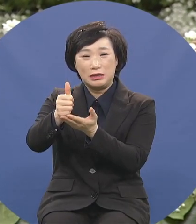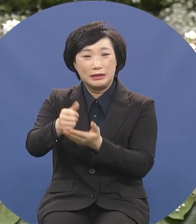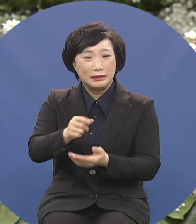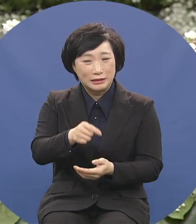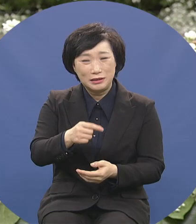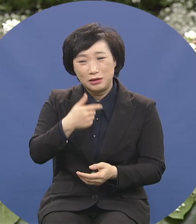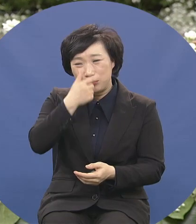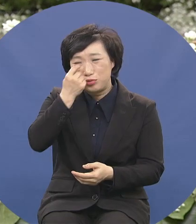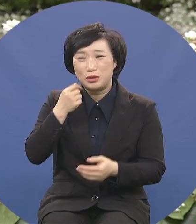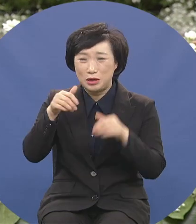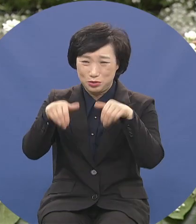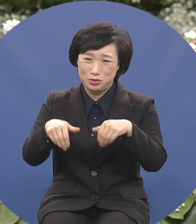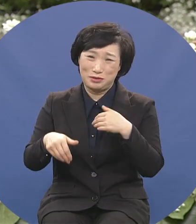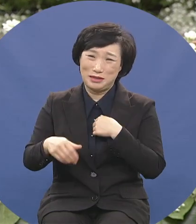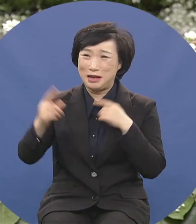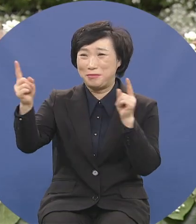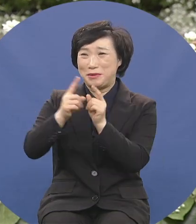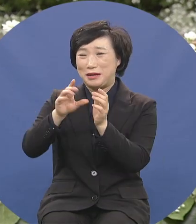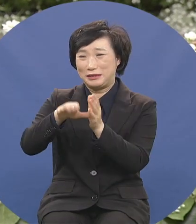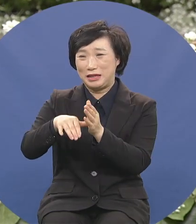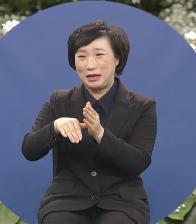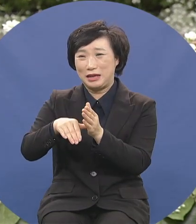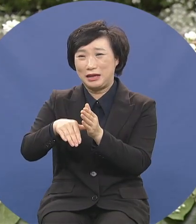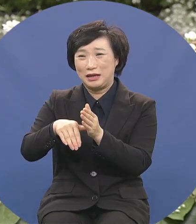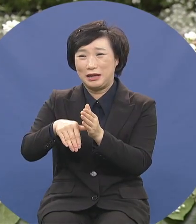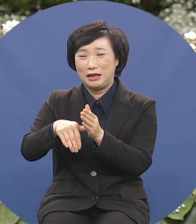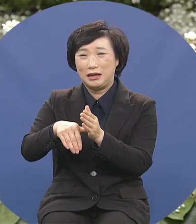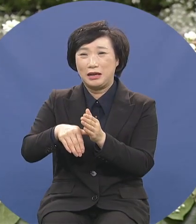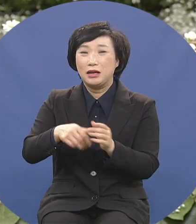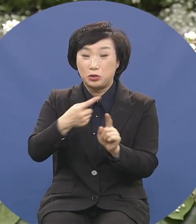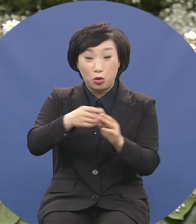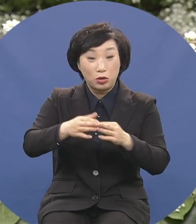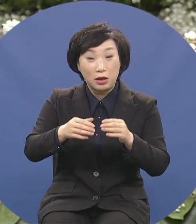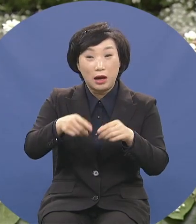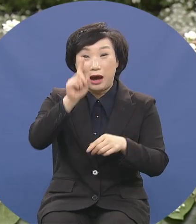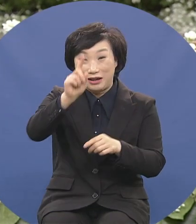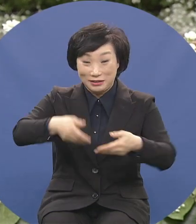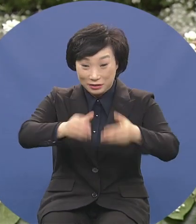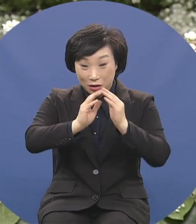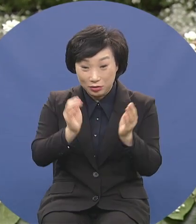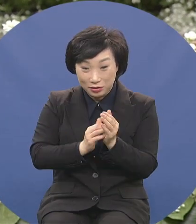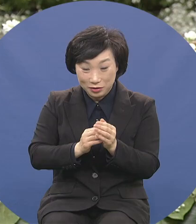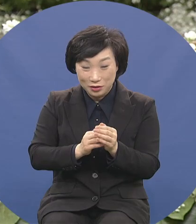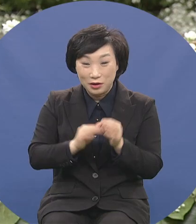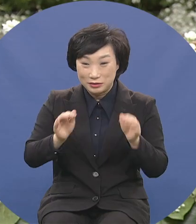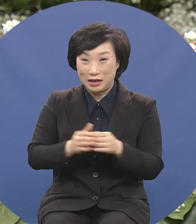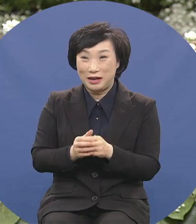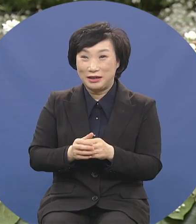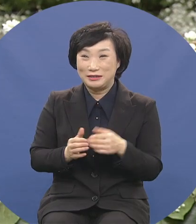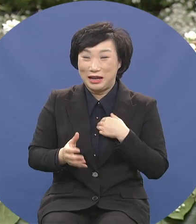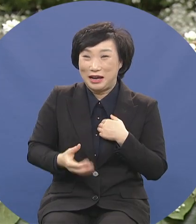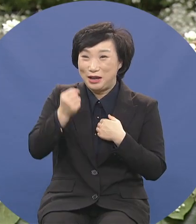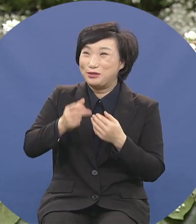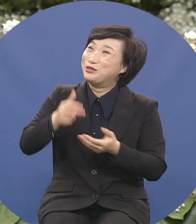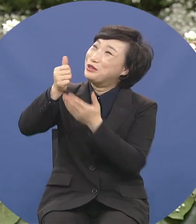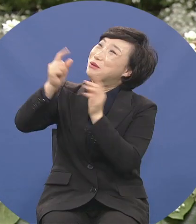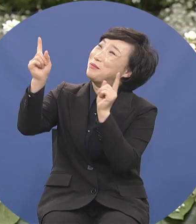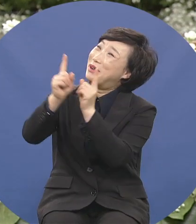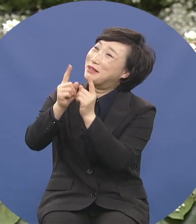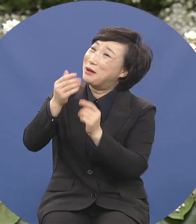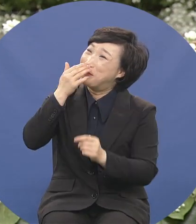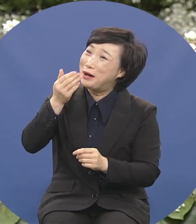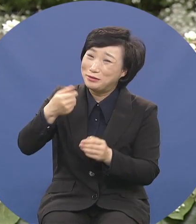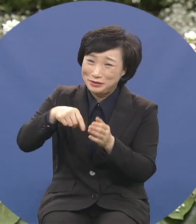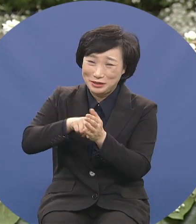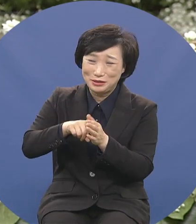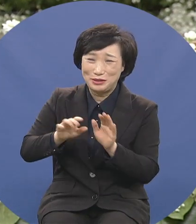못난 종을 만날 때 교회라도 하나 개척하고 왔다고는 이거라도 들고 주님 만날 수 있도록